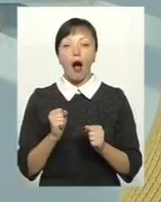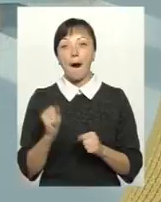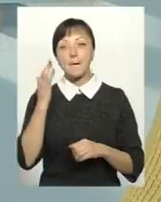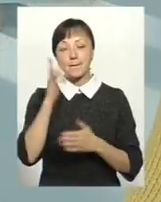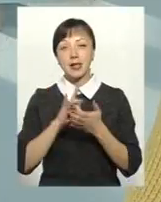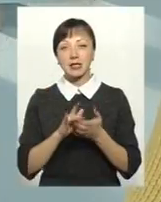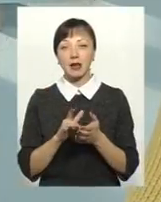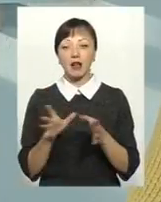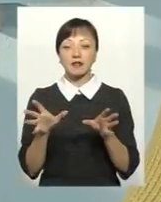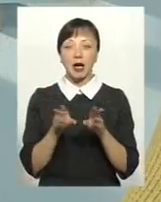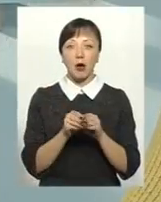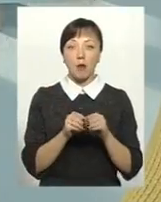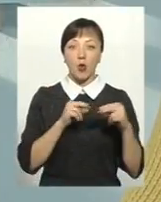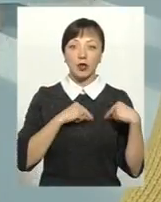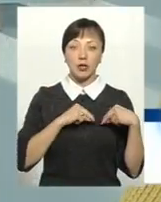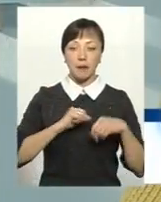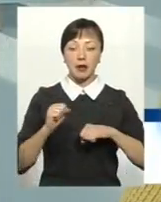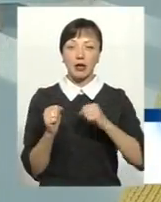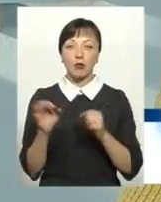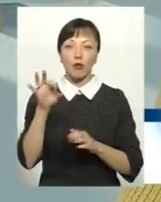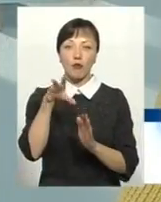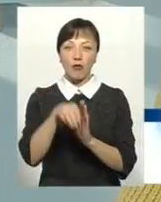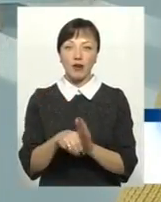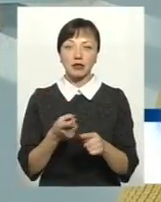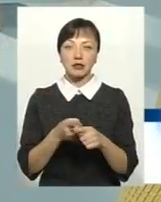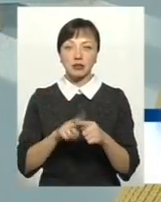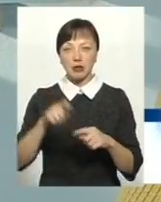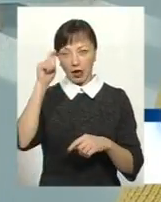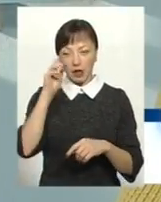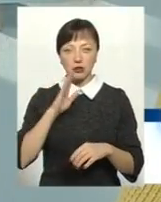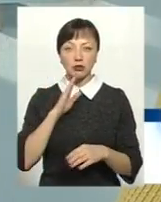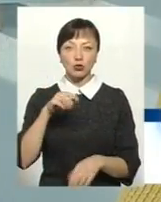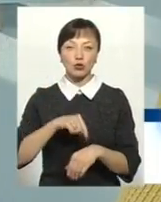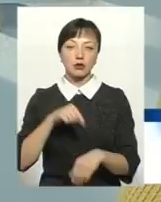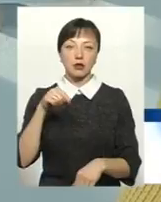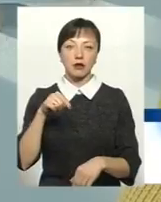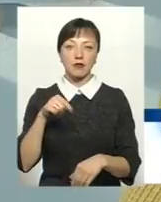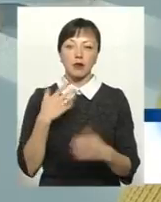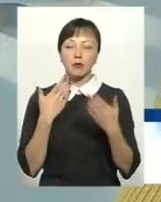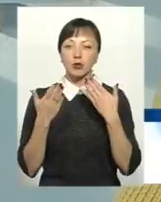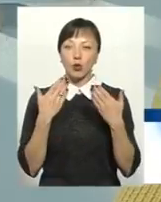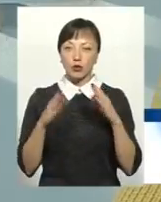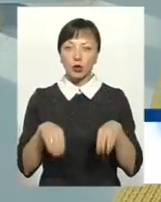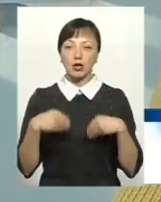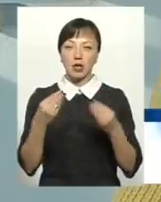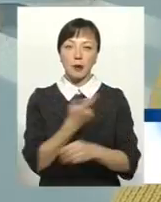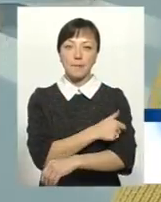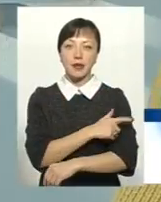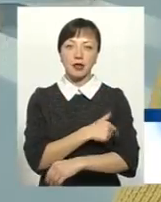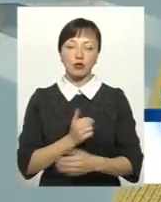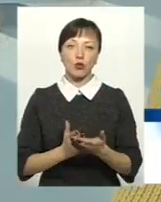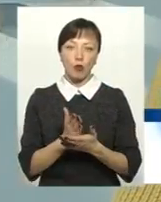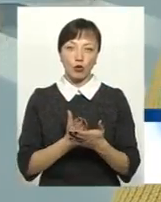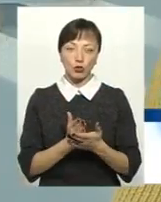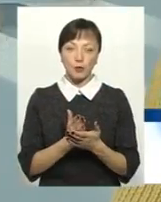взаємодії партнерів щодо впровадження цих гендерно-чутливих підходу до надання медичних чутливих